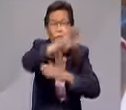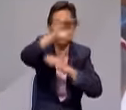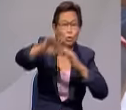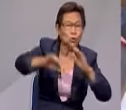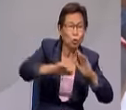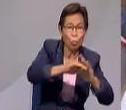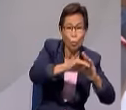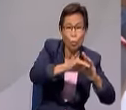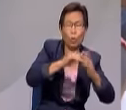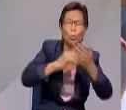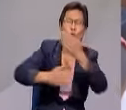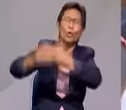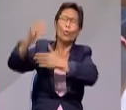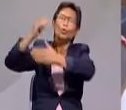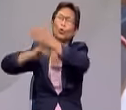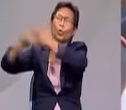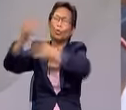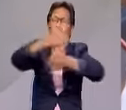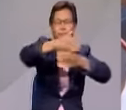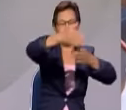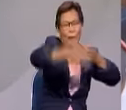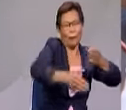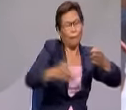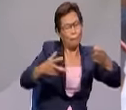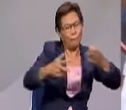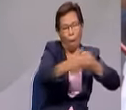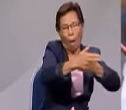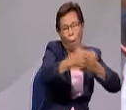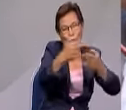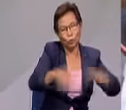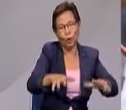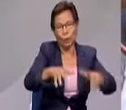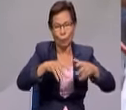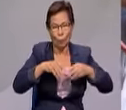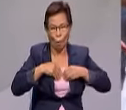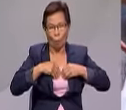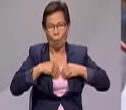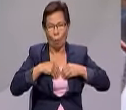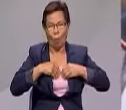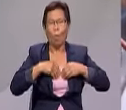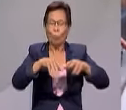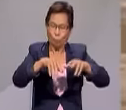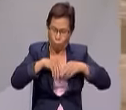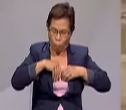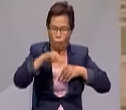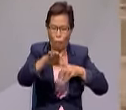package yang terdahulu yang telah ditamatkan, rata-rata ini sudah menerima semula pelantikan